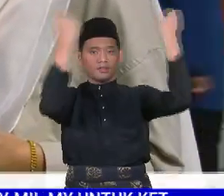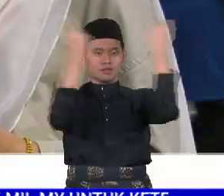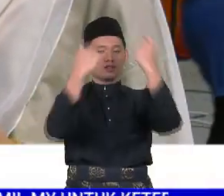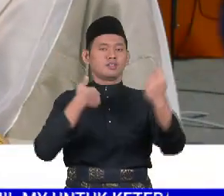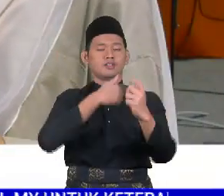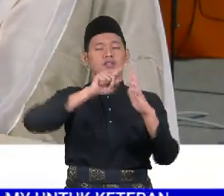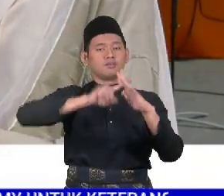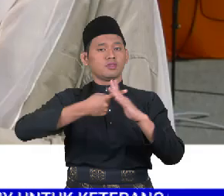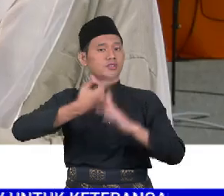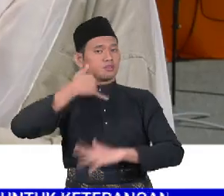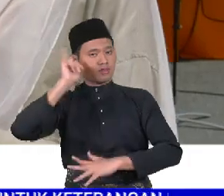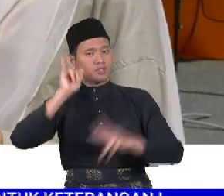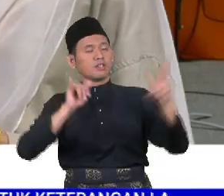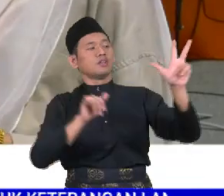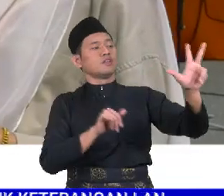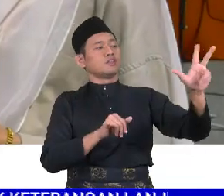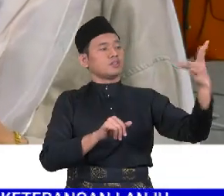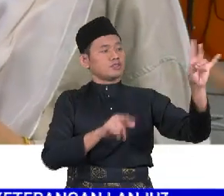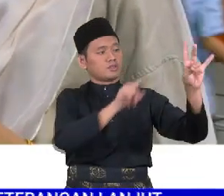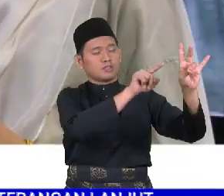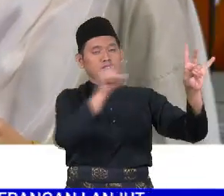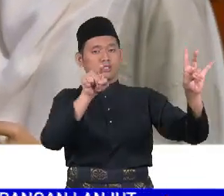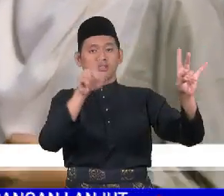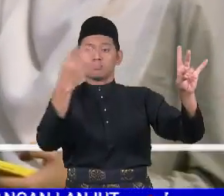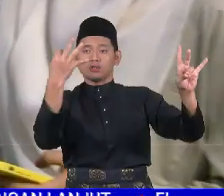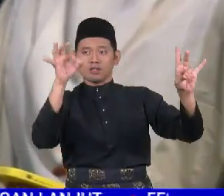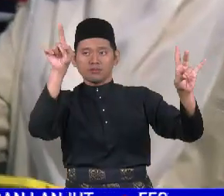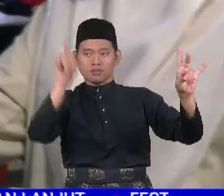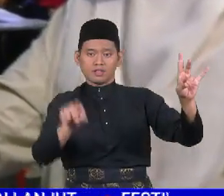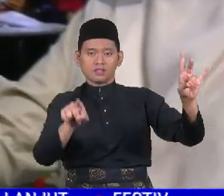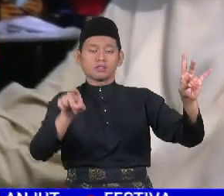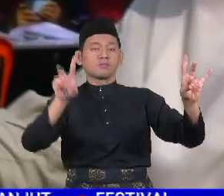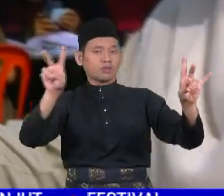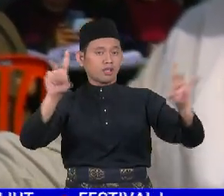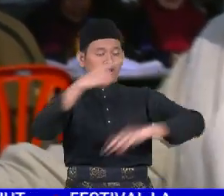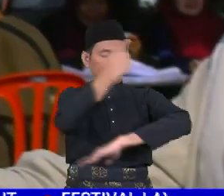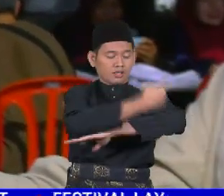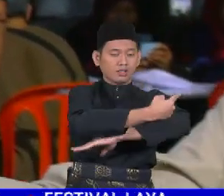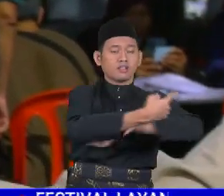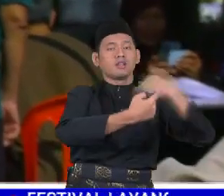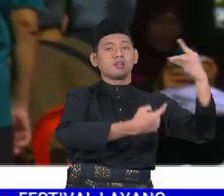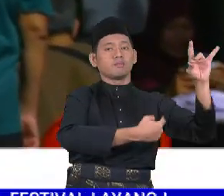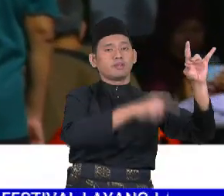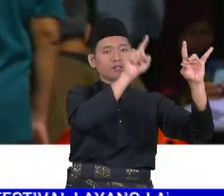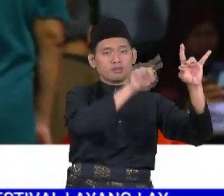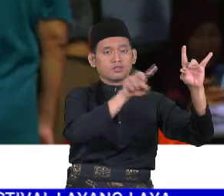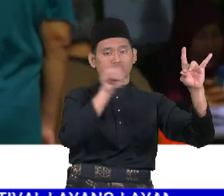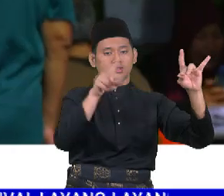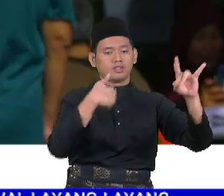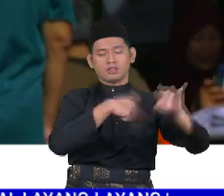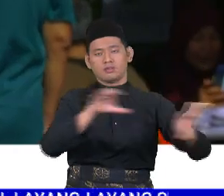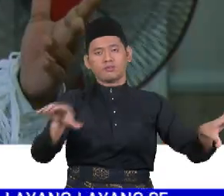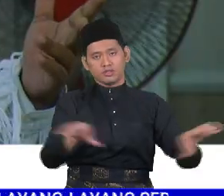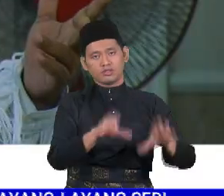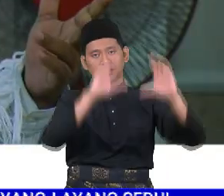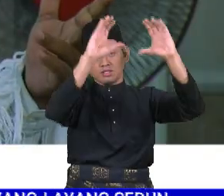semalam, ya, 3 hari 17, 18 dan 19. Jadi untuk hari ini 18 hari bulan, dari sebelah paginya kita ada